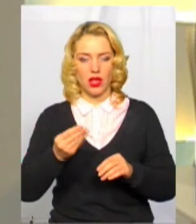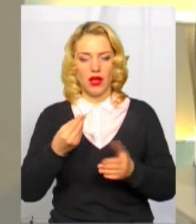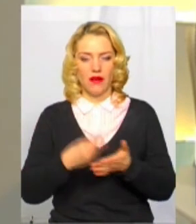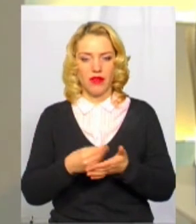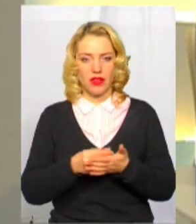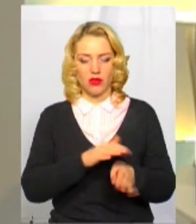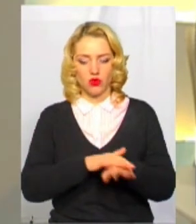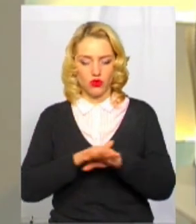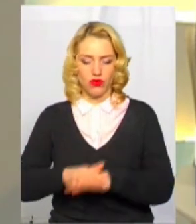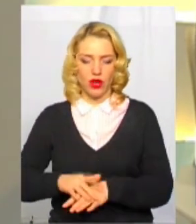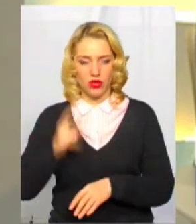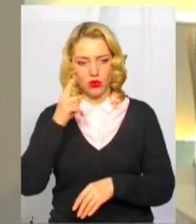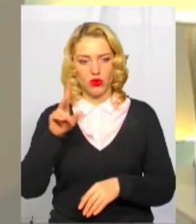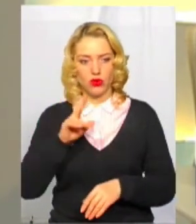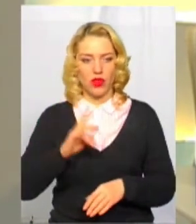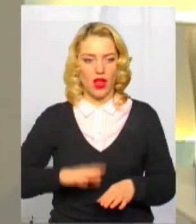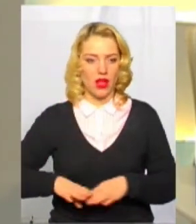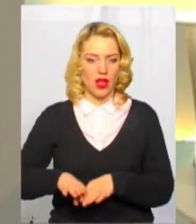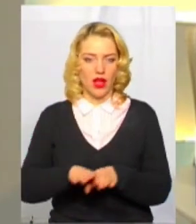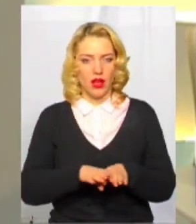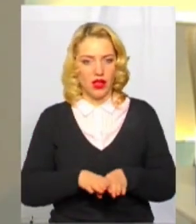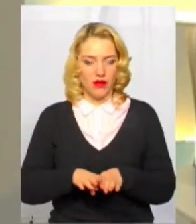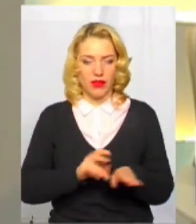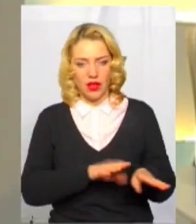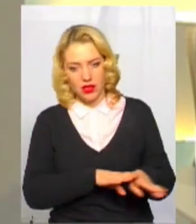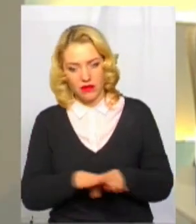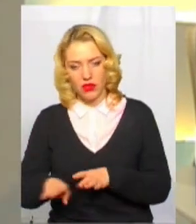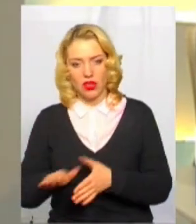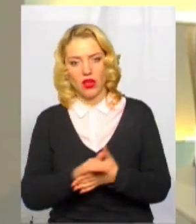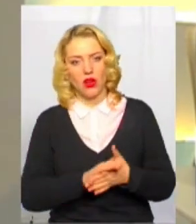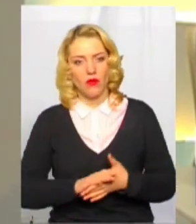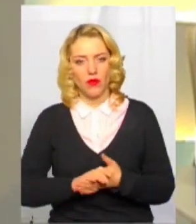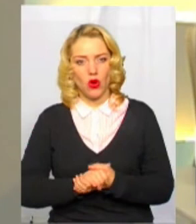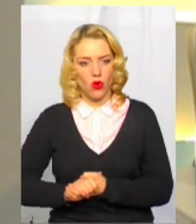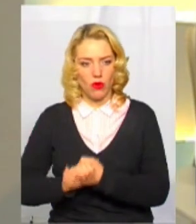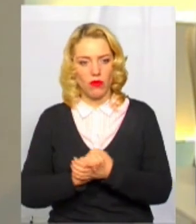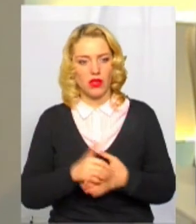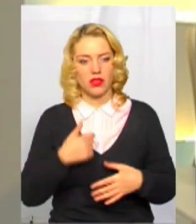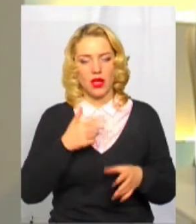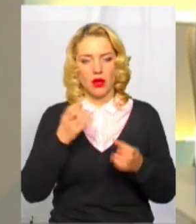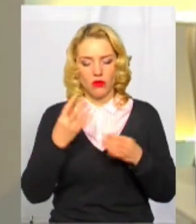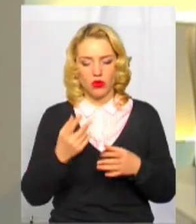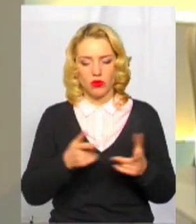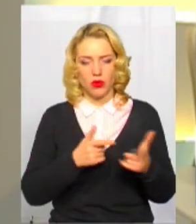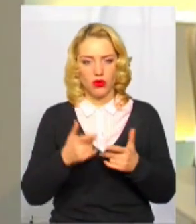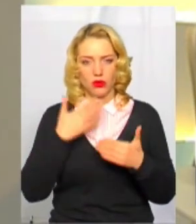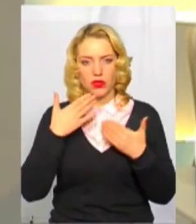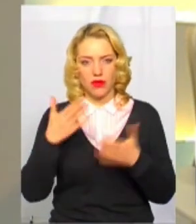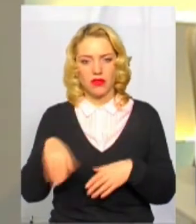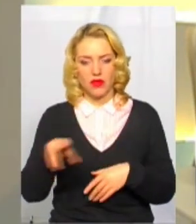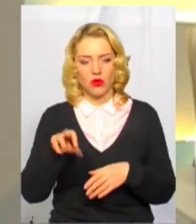Я думаю, що на рівні громадськості, ми, проводячи чергове засідання, ми просто підготуємо звернення